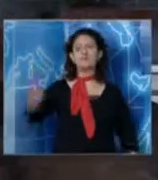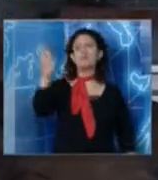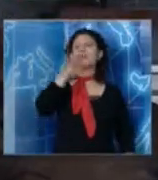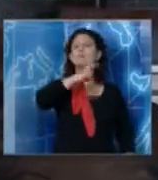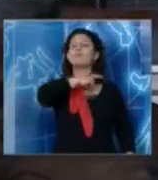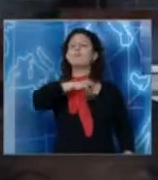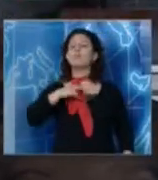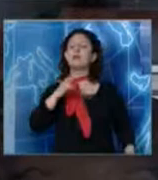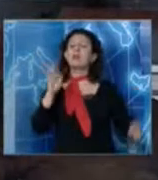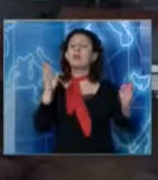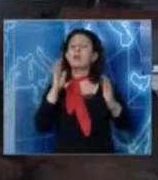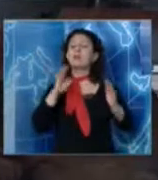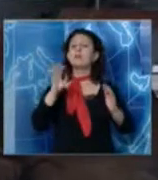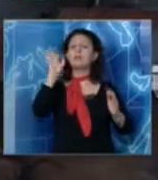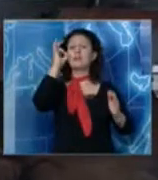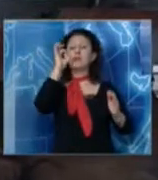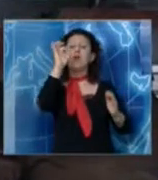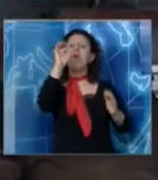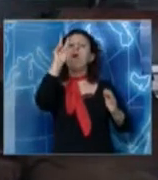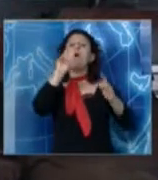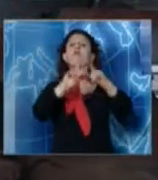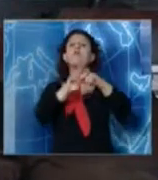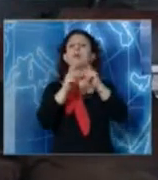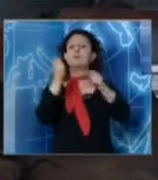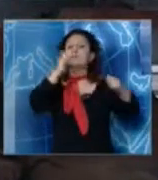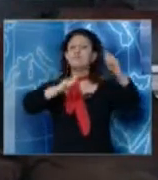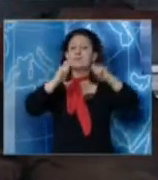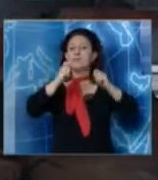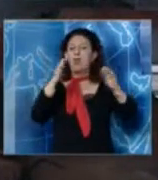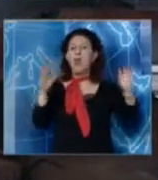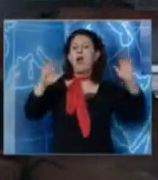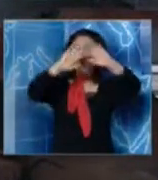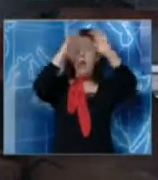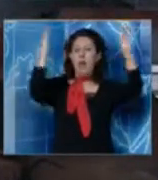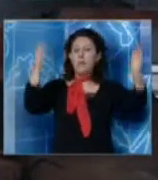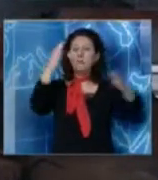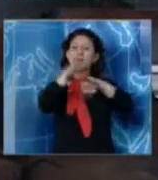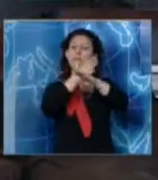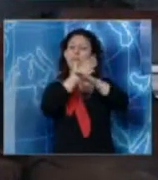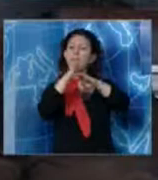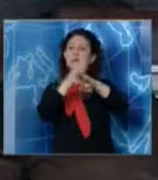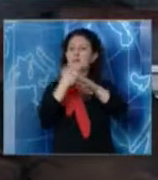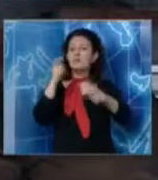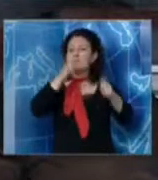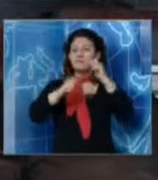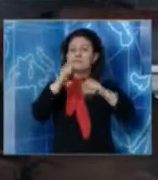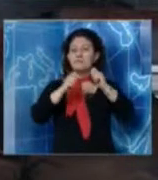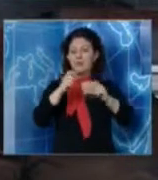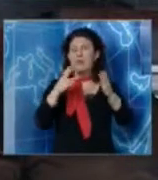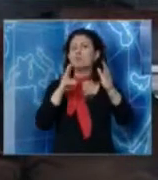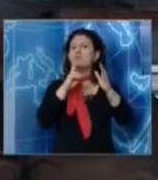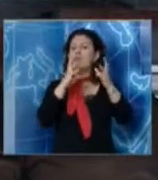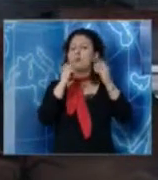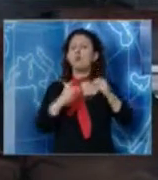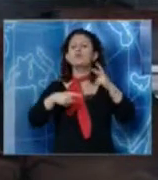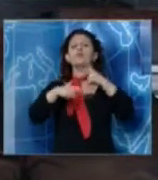İzmit Belediyesi tarafından Yeşilova Mahallesi'nde yapılmakta olan kapalı pazar inşaatında sona yaklaşıldı. Zübeyde Hanım